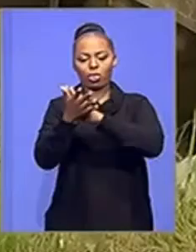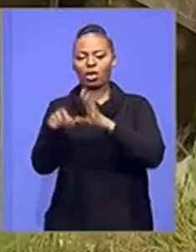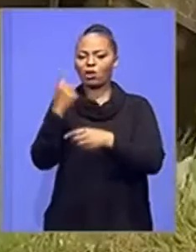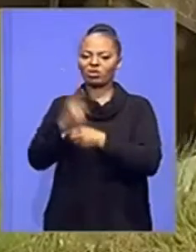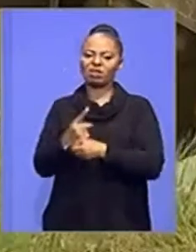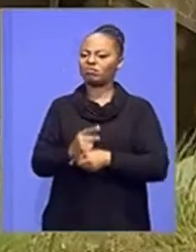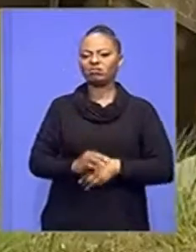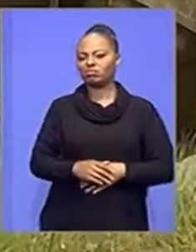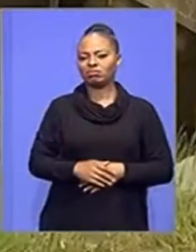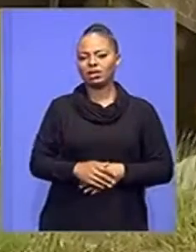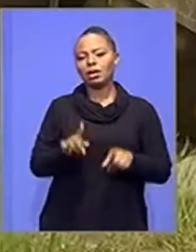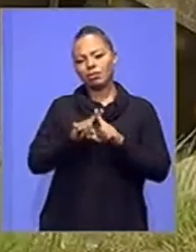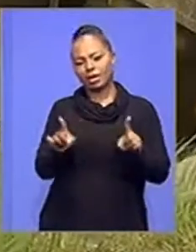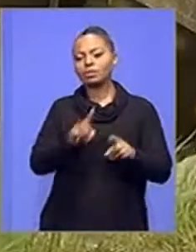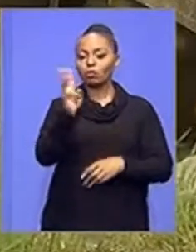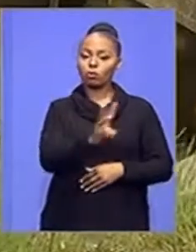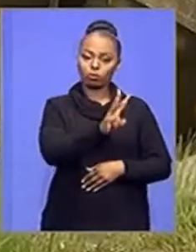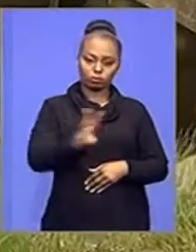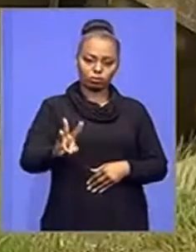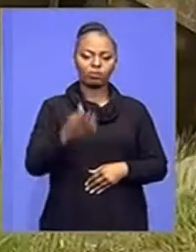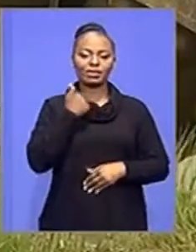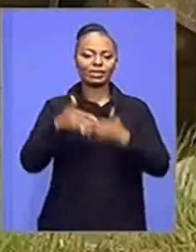Gauteng fela ba rotloeditse baagi gore ba nne